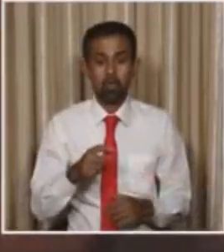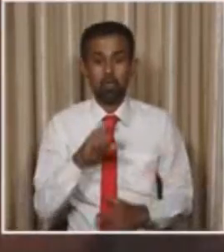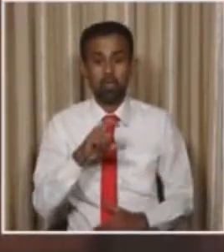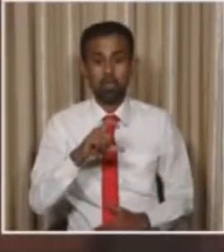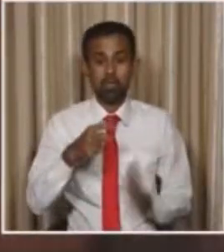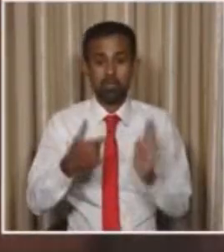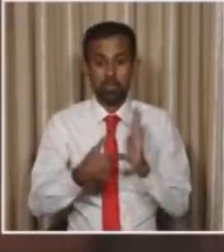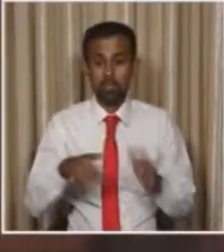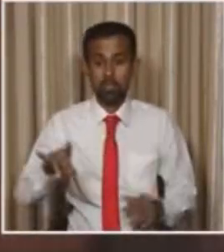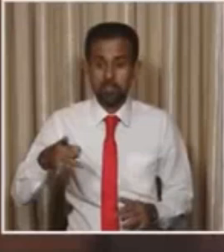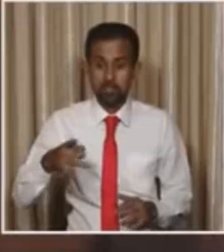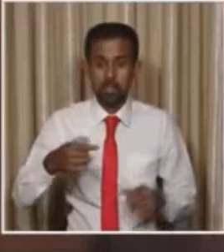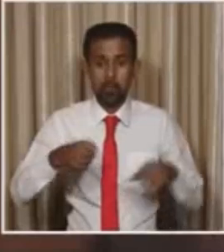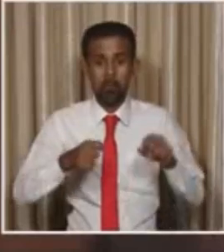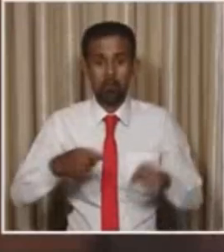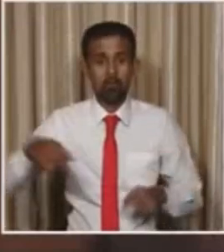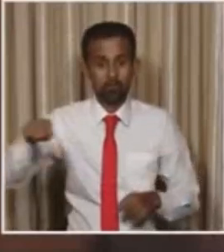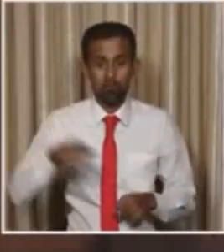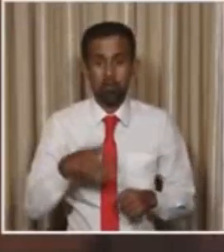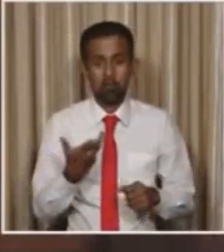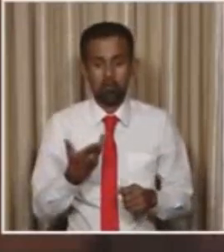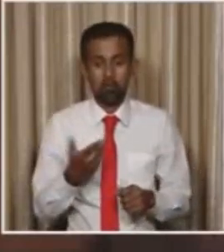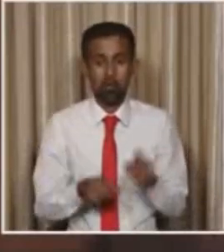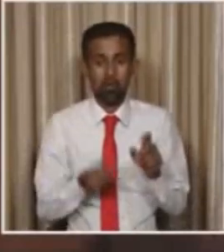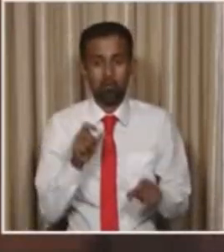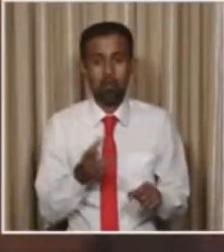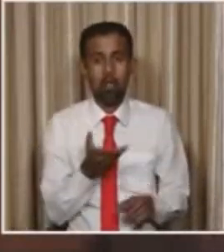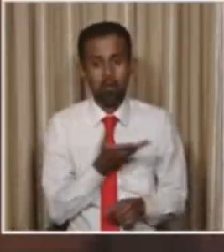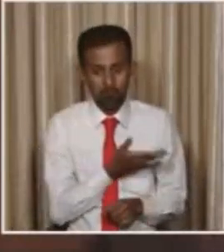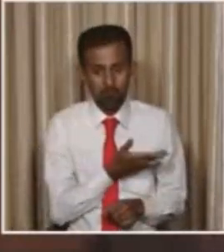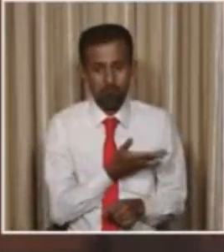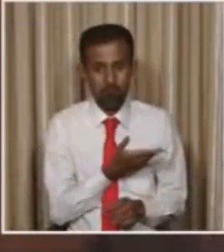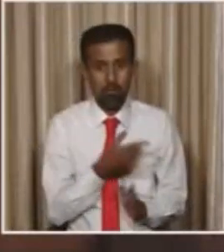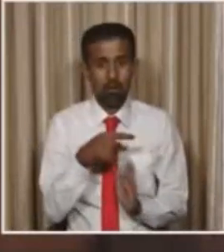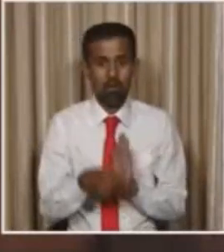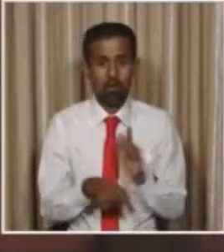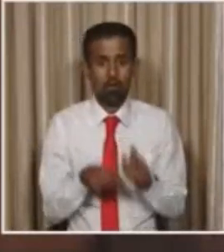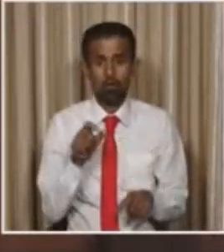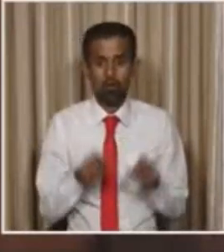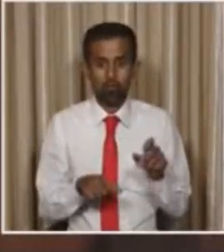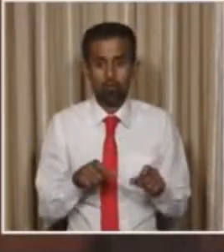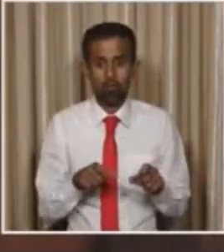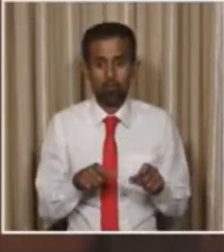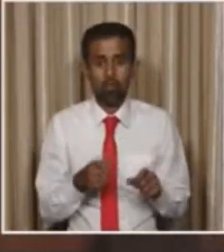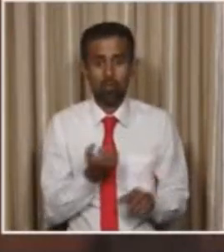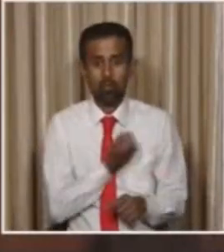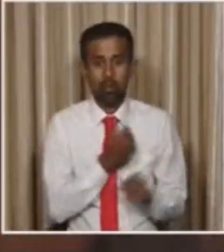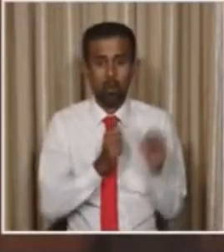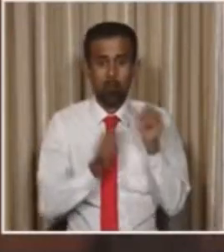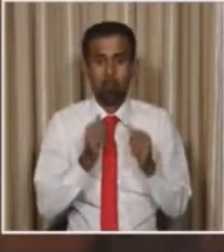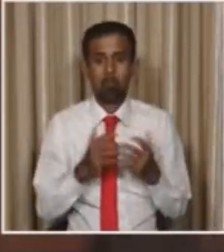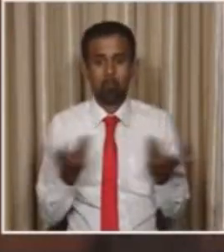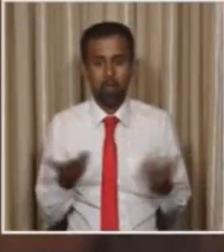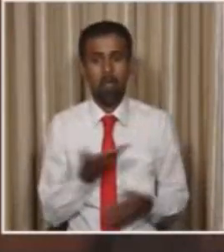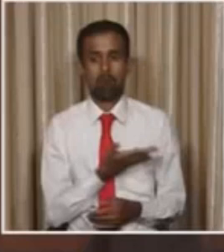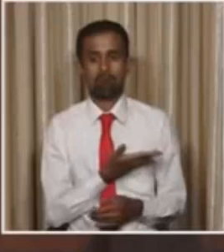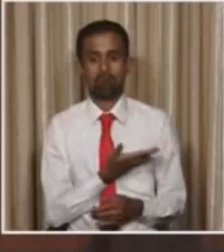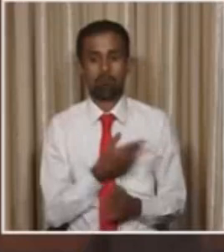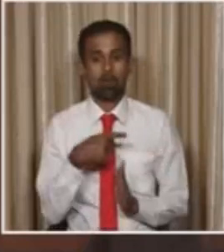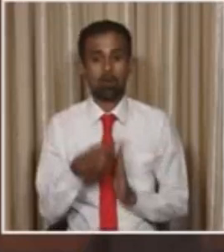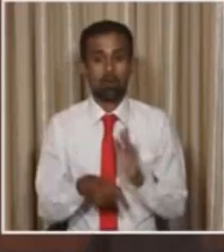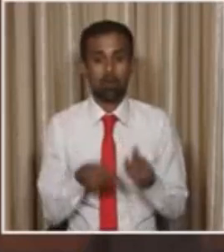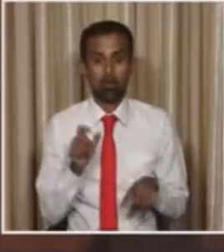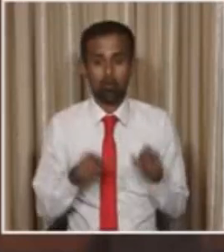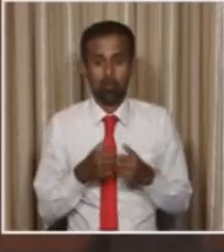100 எக்கத் கண்ட பெரிய தத்துக்கு ரட்டே ஜனதாவ இன்னும் அது ரட்டே ஜனதா ரோஹால் வேலை பேத் தத்துவ இன்னும் அத ரட்டே